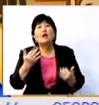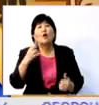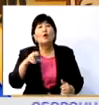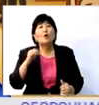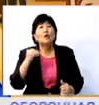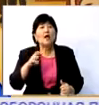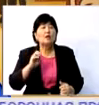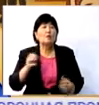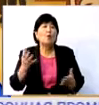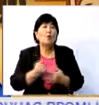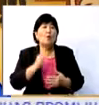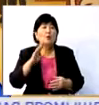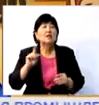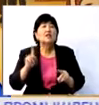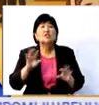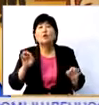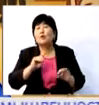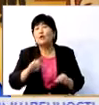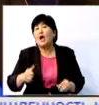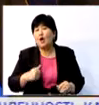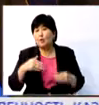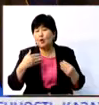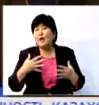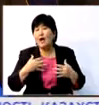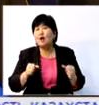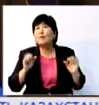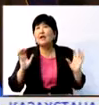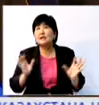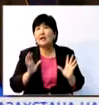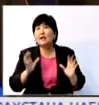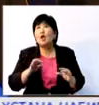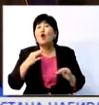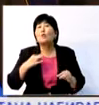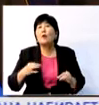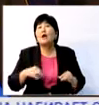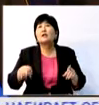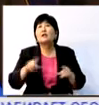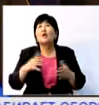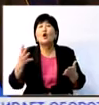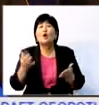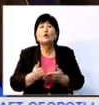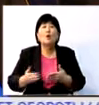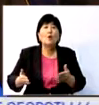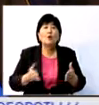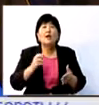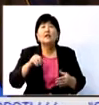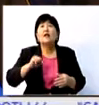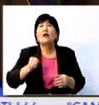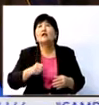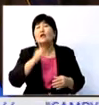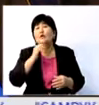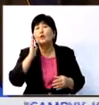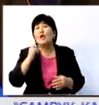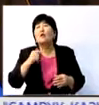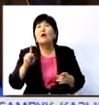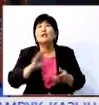Кудайым, гондасын, еш жамандык болмасын, аброй берсін, аман сақтасын. Балларым жортқанда жолдарым болсын, қызырата жолдастарым болсын,